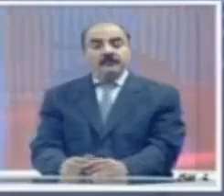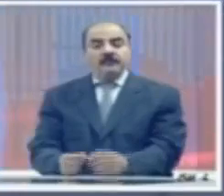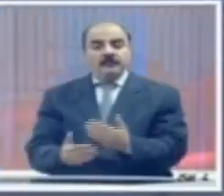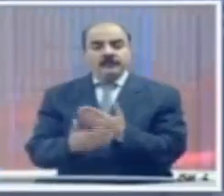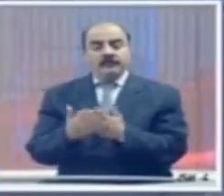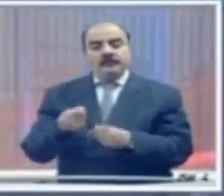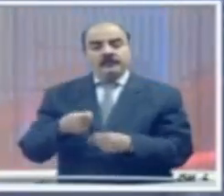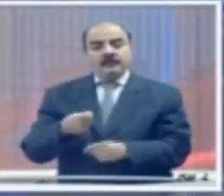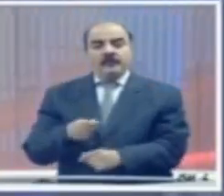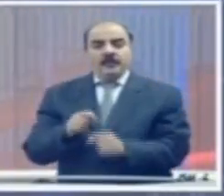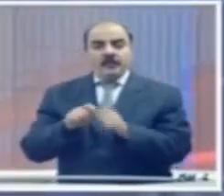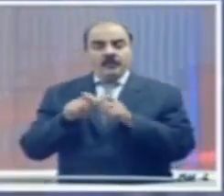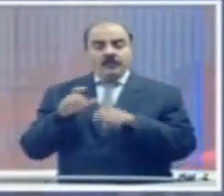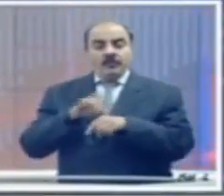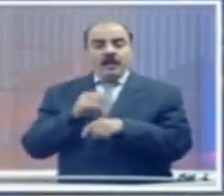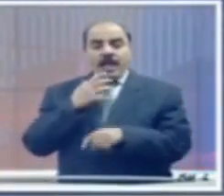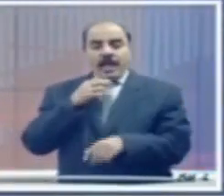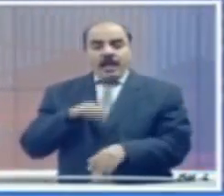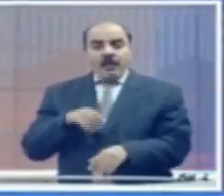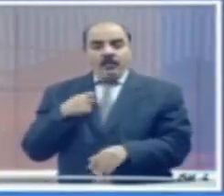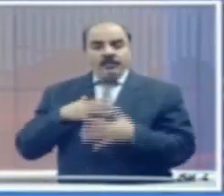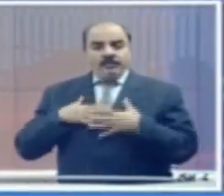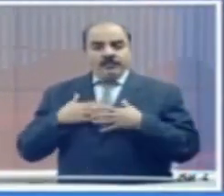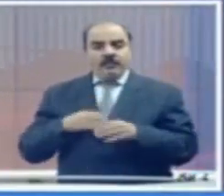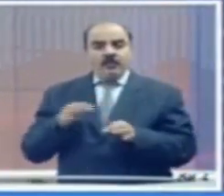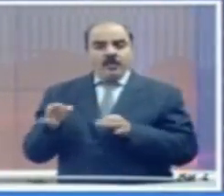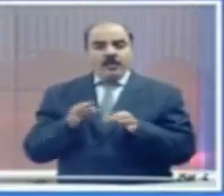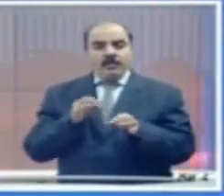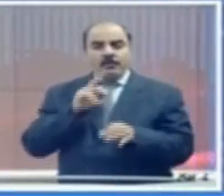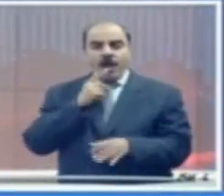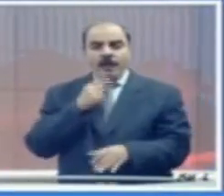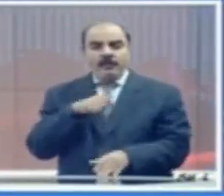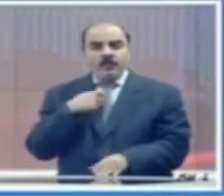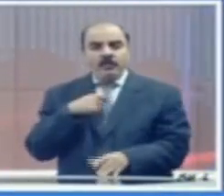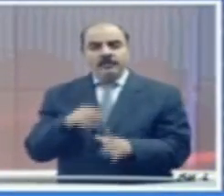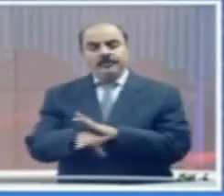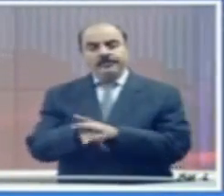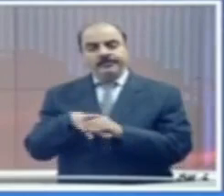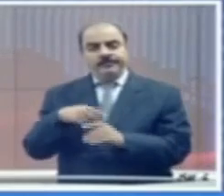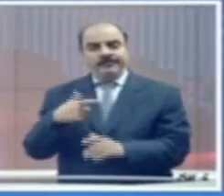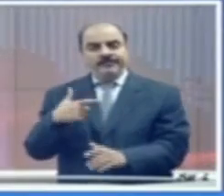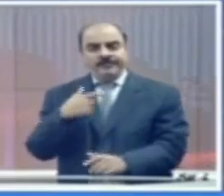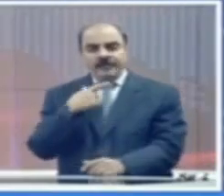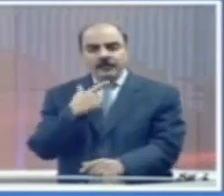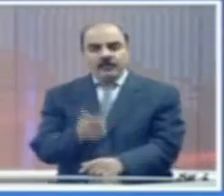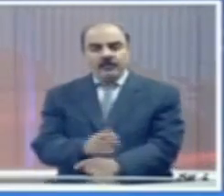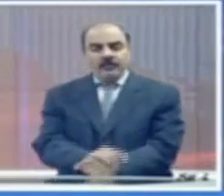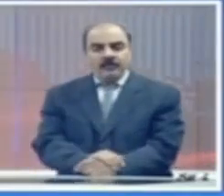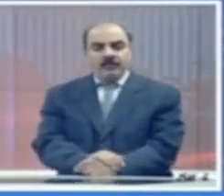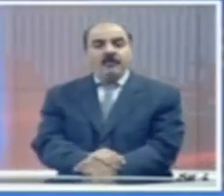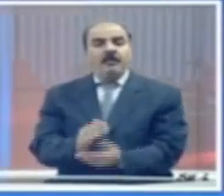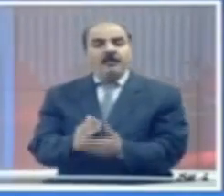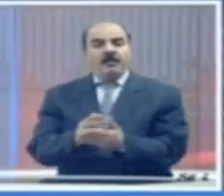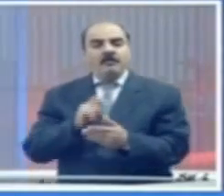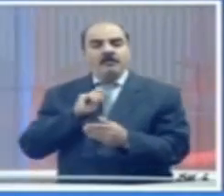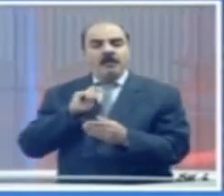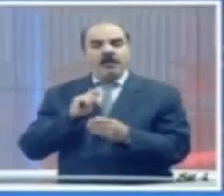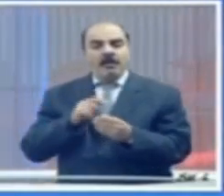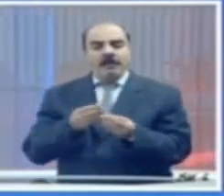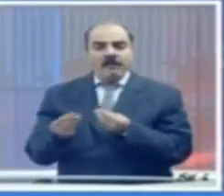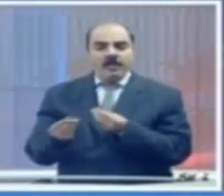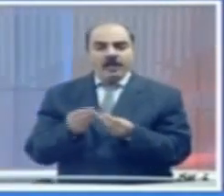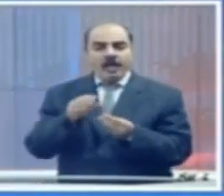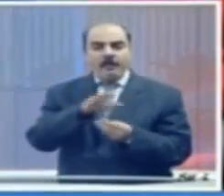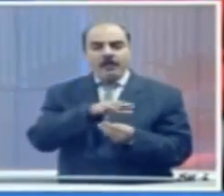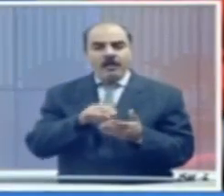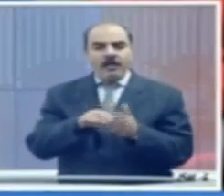نجدد التحية. استعرضت الدكتورة هلا زايد وزيرة الصحة والمهندس محمد أحمد مرسي وزير الدولة للإنتاج الحربي